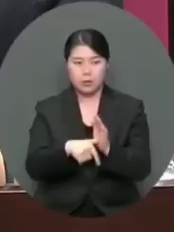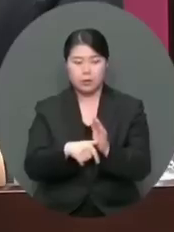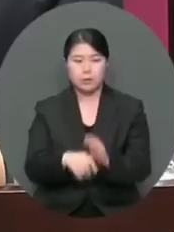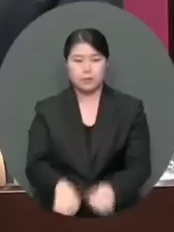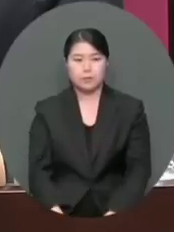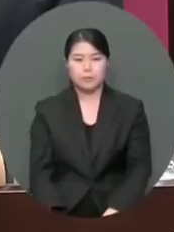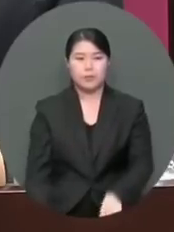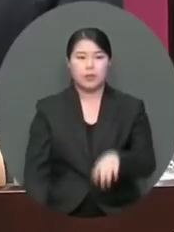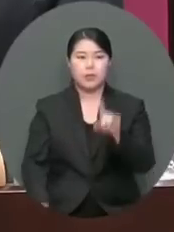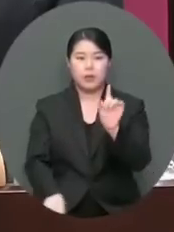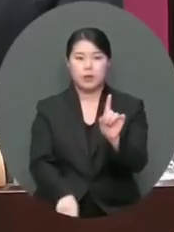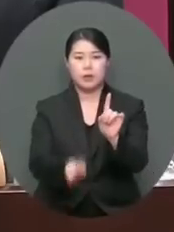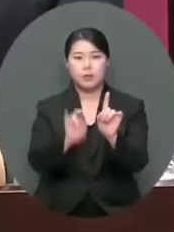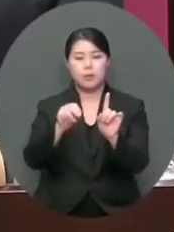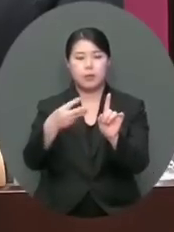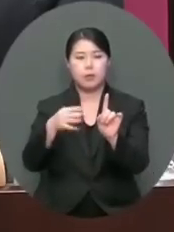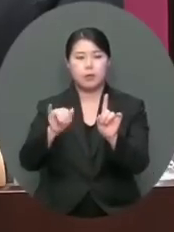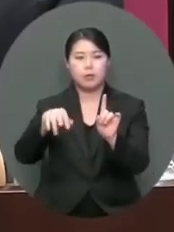1밀리시버트라는 기준입니다.